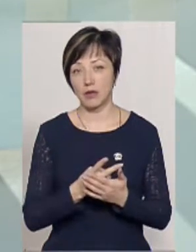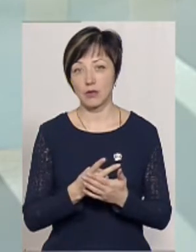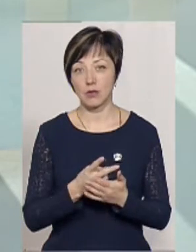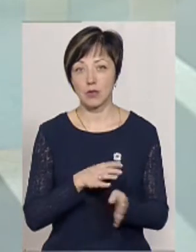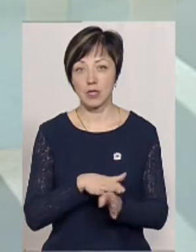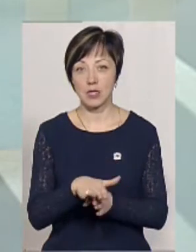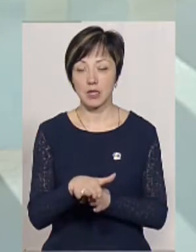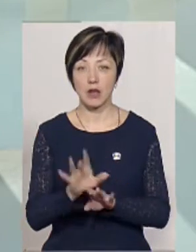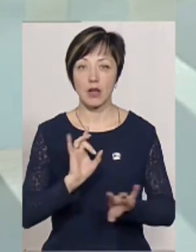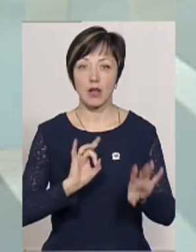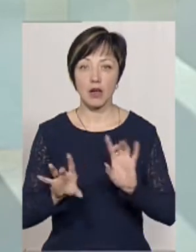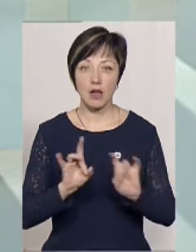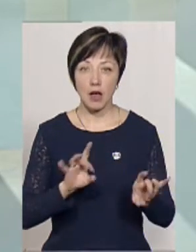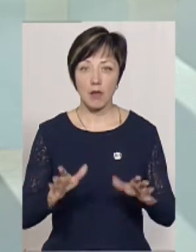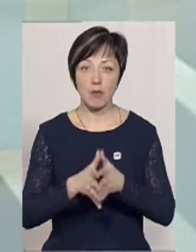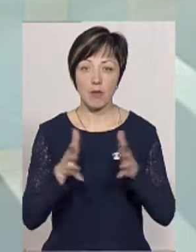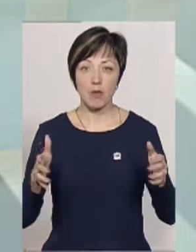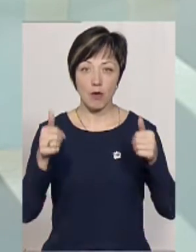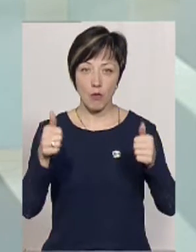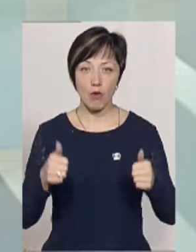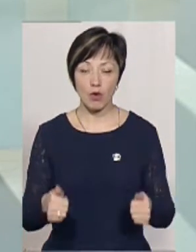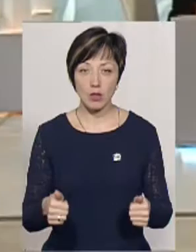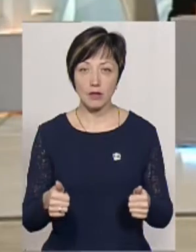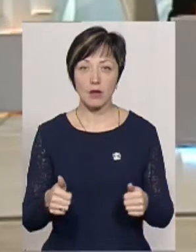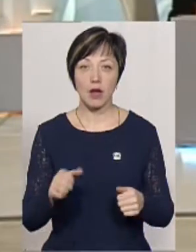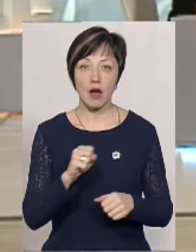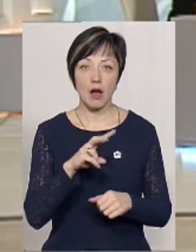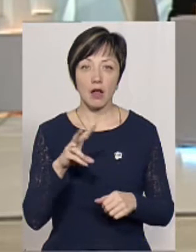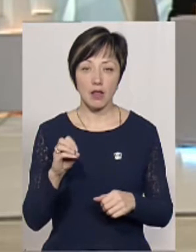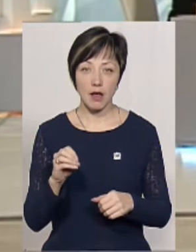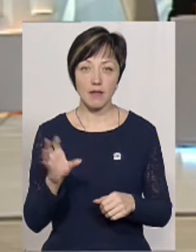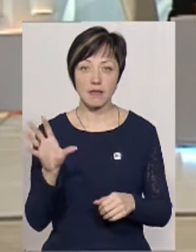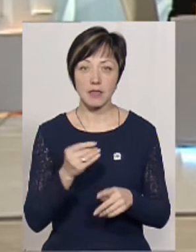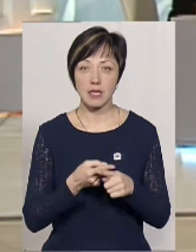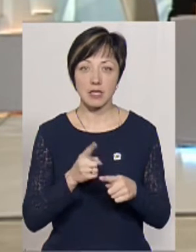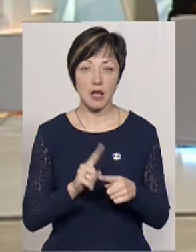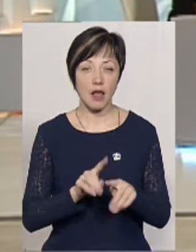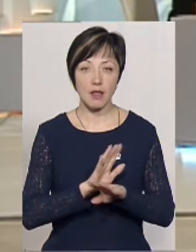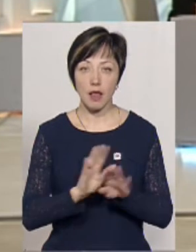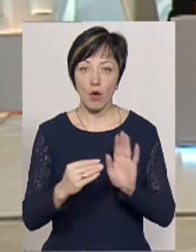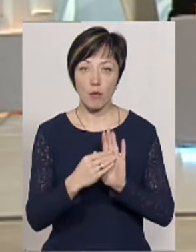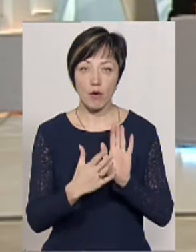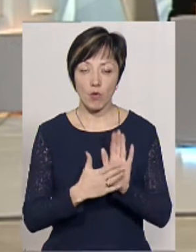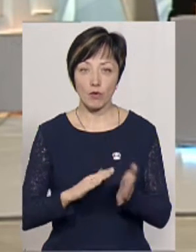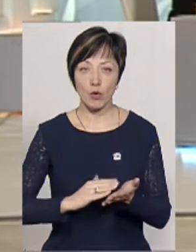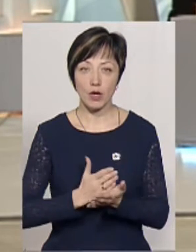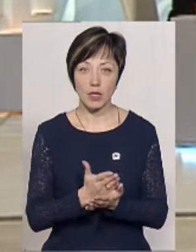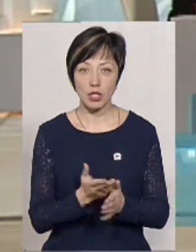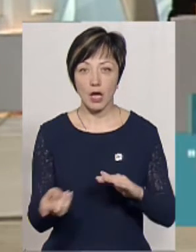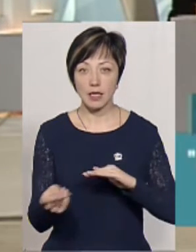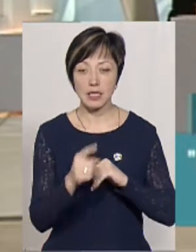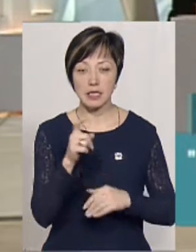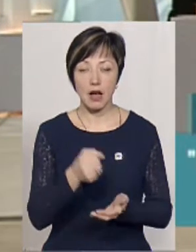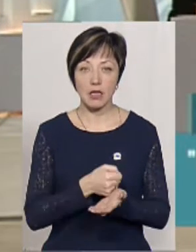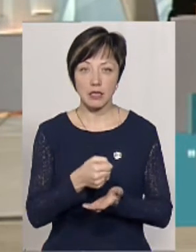засиллю медійної реклами, і білбордів. Але все це не обліковується як політична агітація за